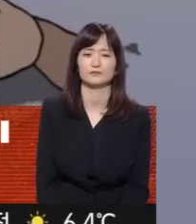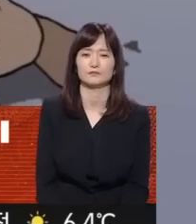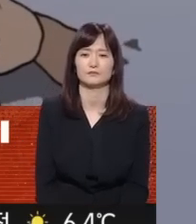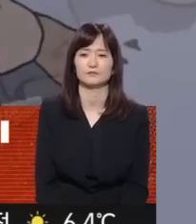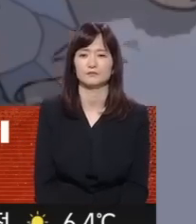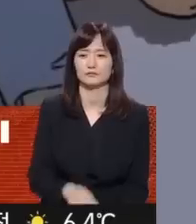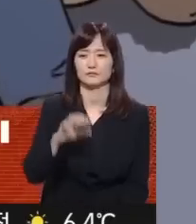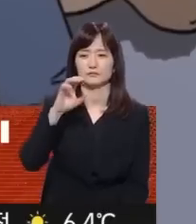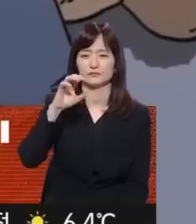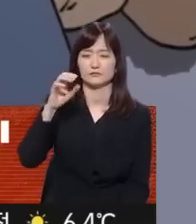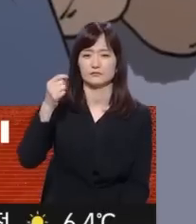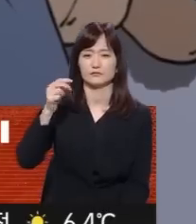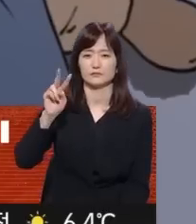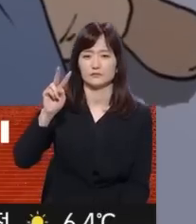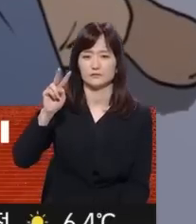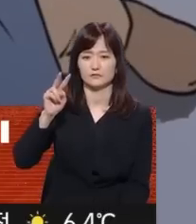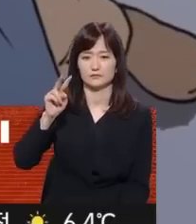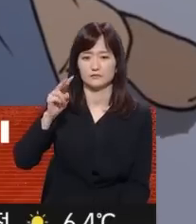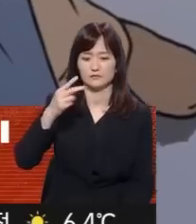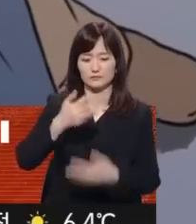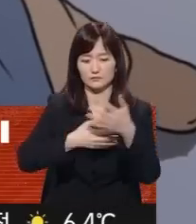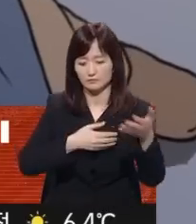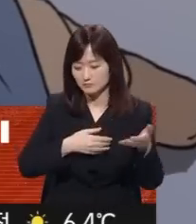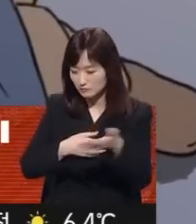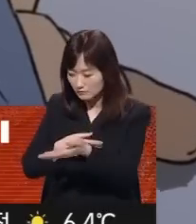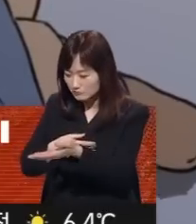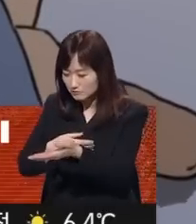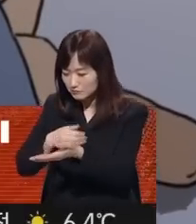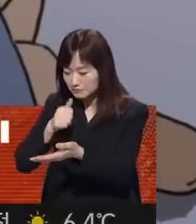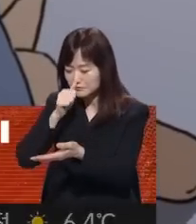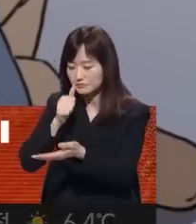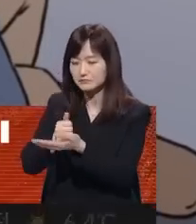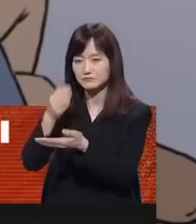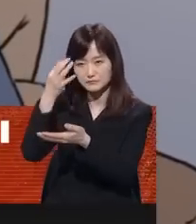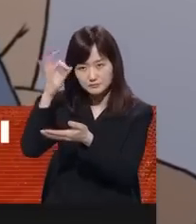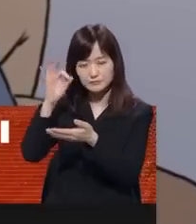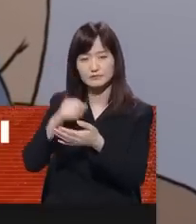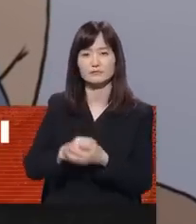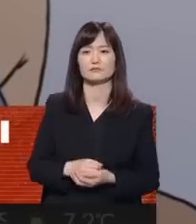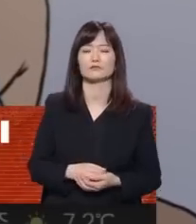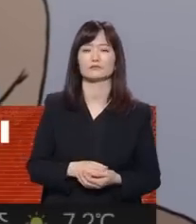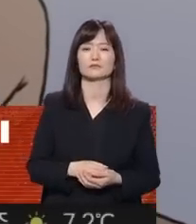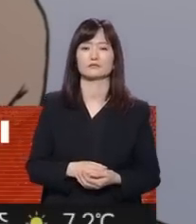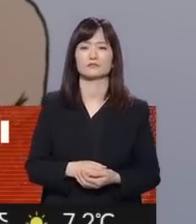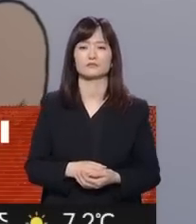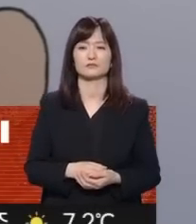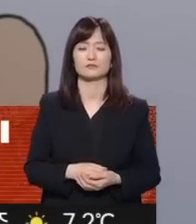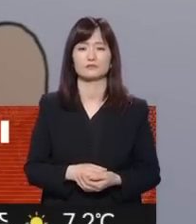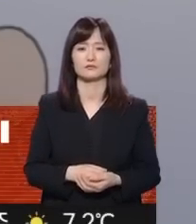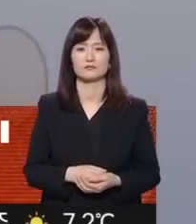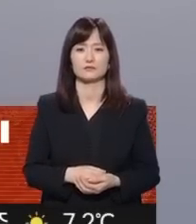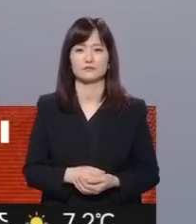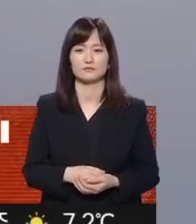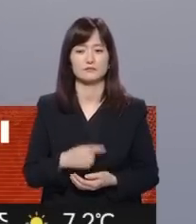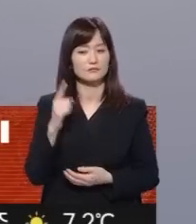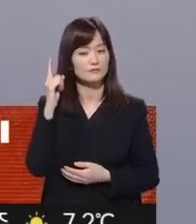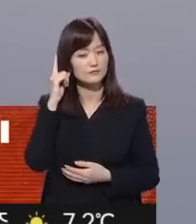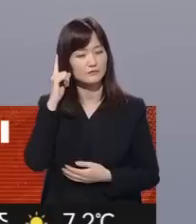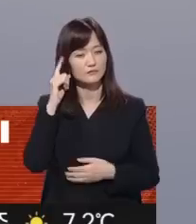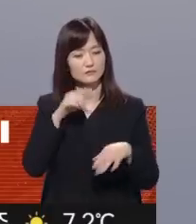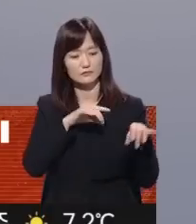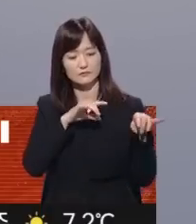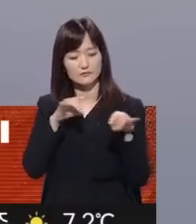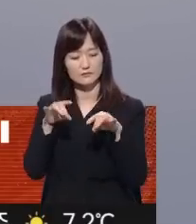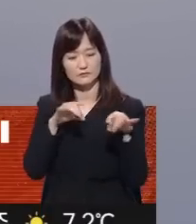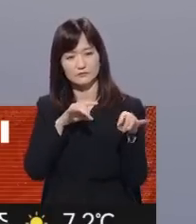근데 이제 cctv를 경찰이들이 미니까 그제서야 인정했다고 하고 본인은 모바일 요즘에 모바일 택시 어플리케이션 통해서 택시 부르면